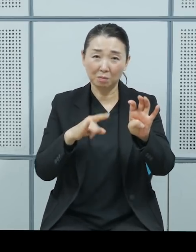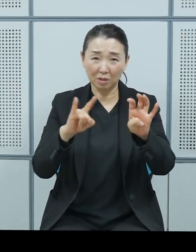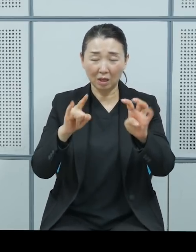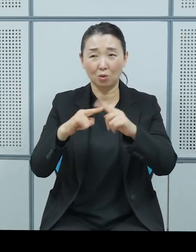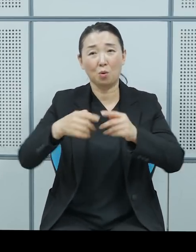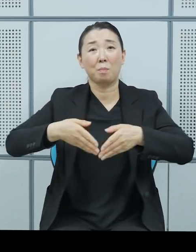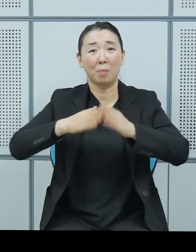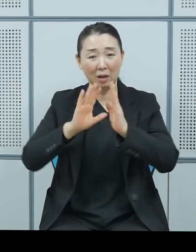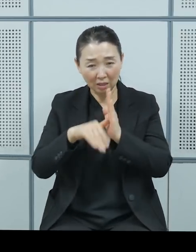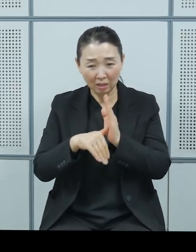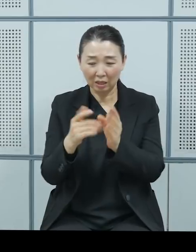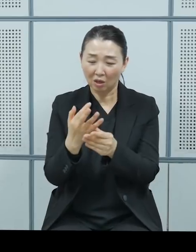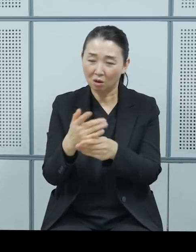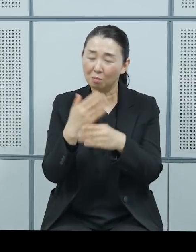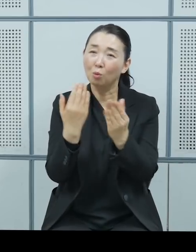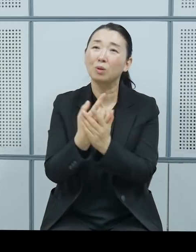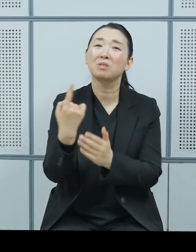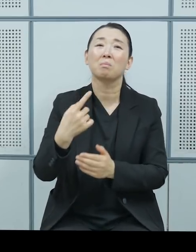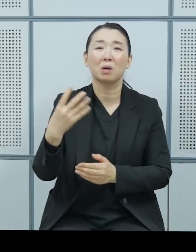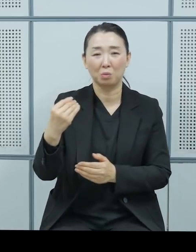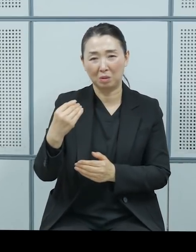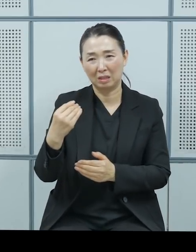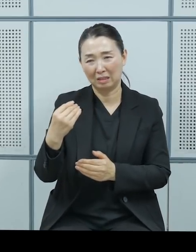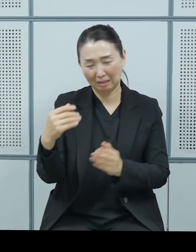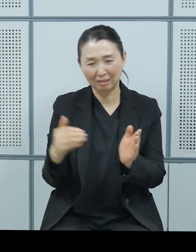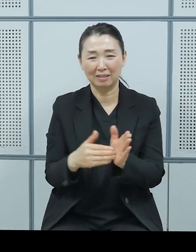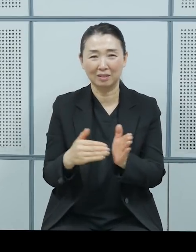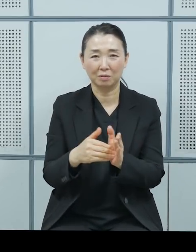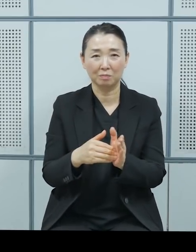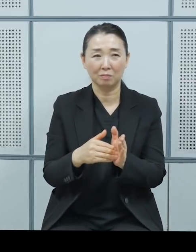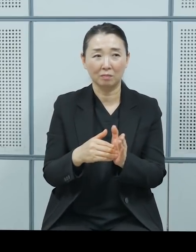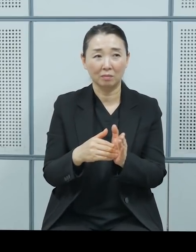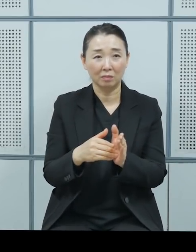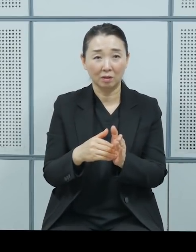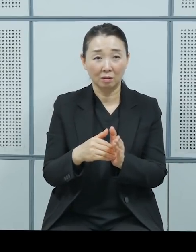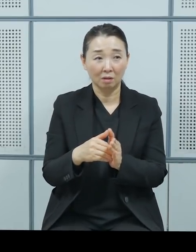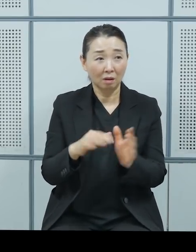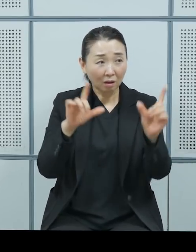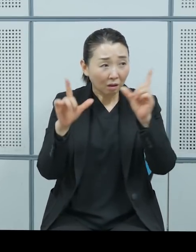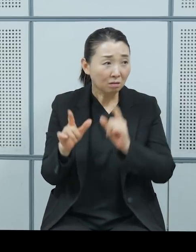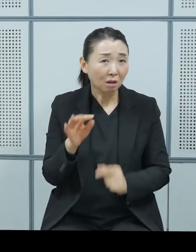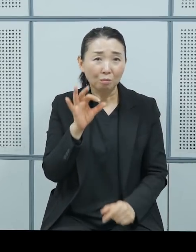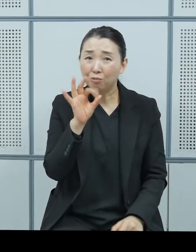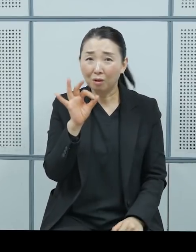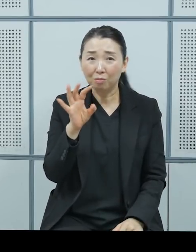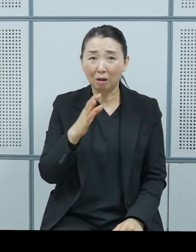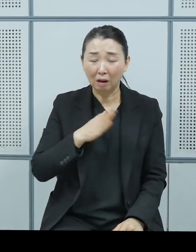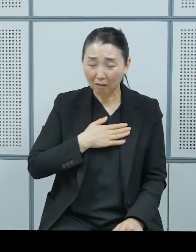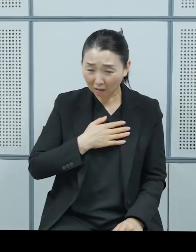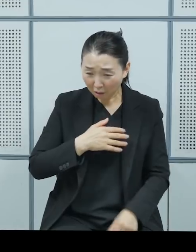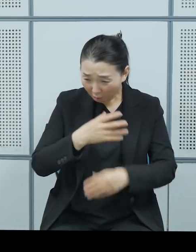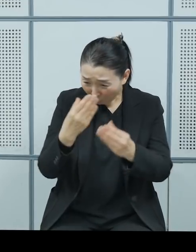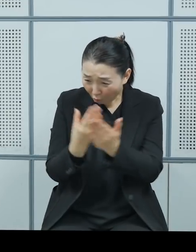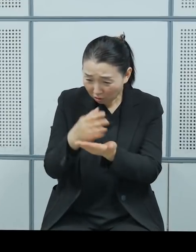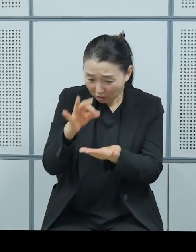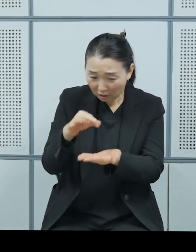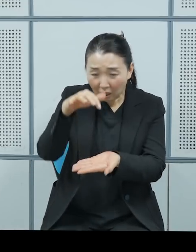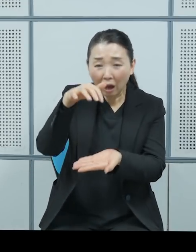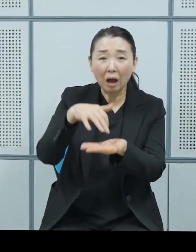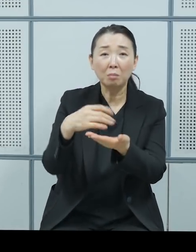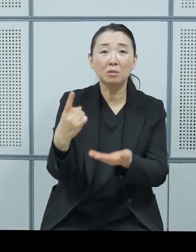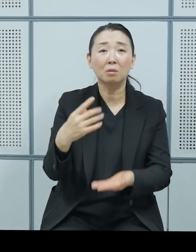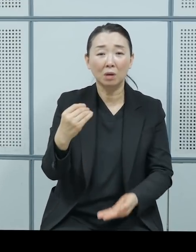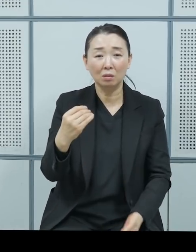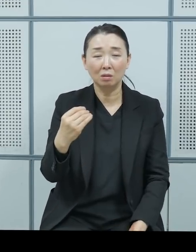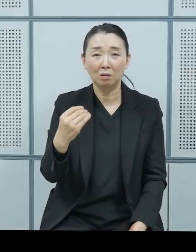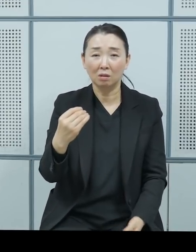제 현금 가지고 있는 돈은 딱 1,000만 원. 네. 불가능하잖아요. 전 삶이 재산, 네. 전 재산이 1,000만 원인데 그래서